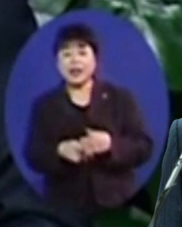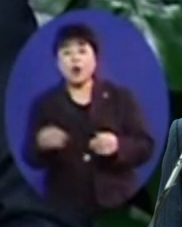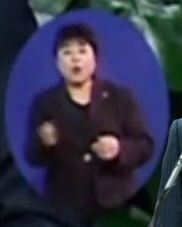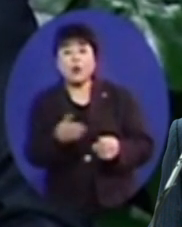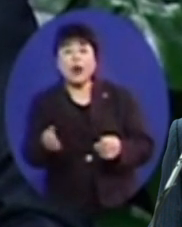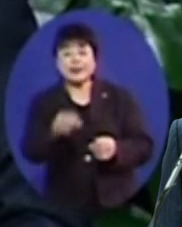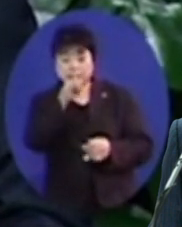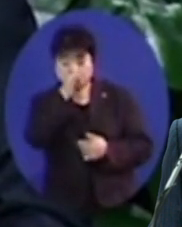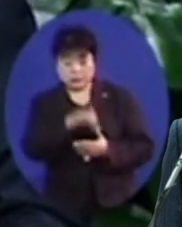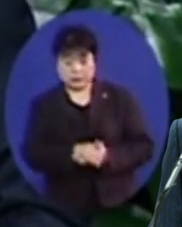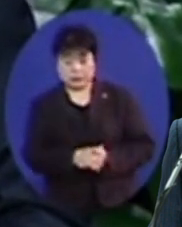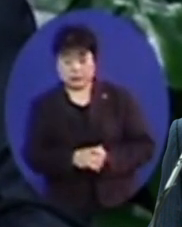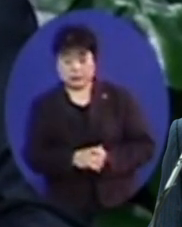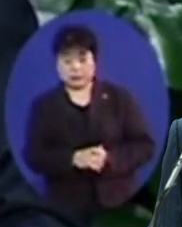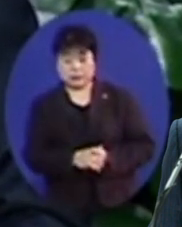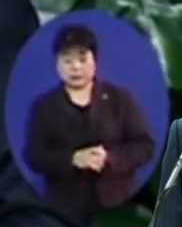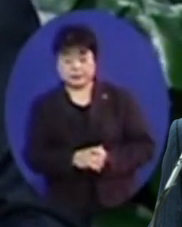있어요.